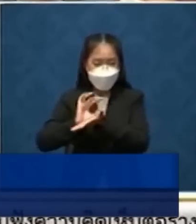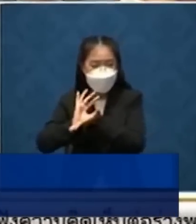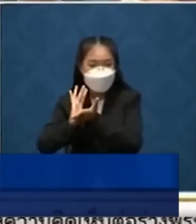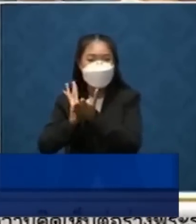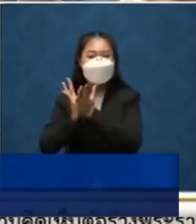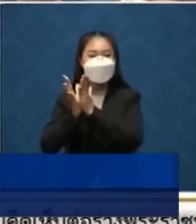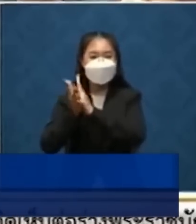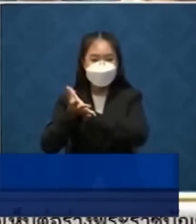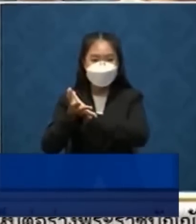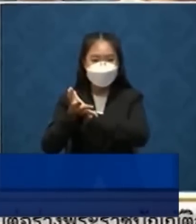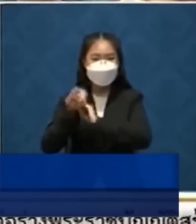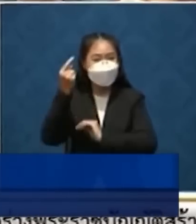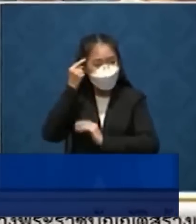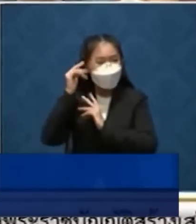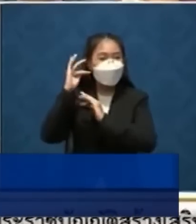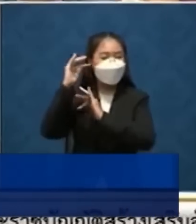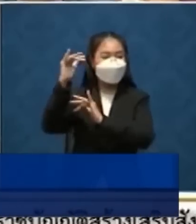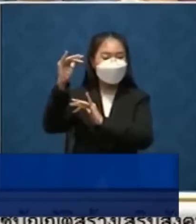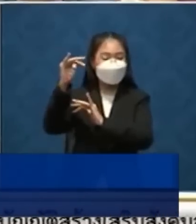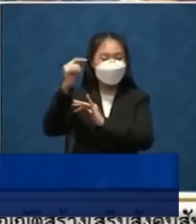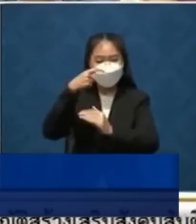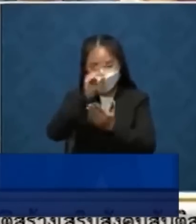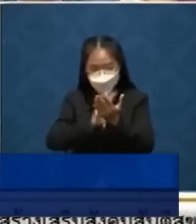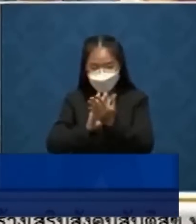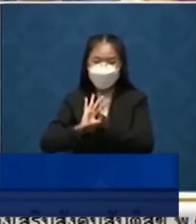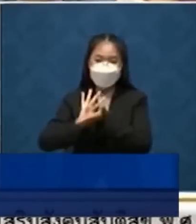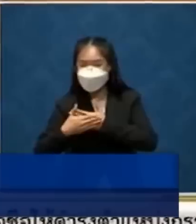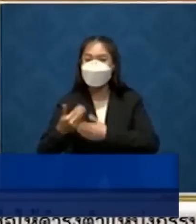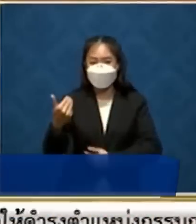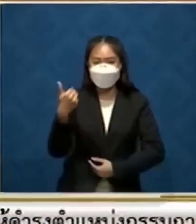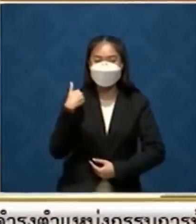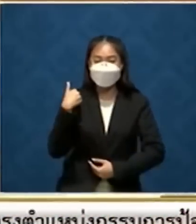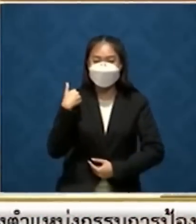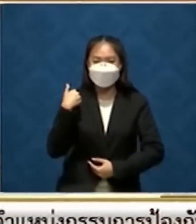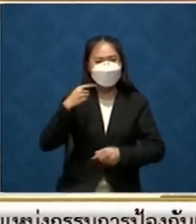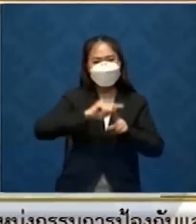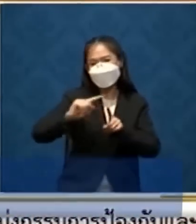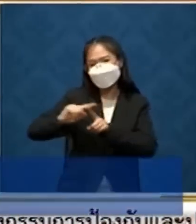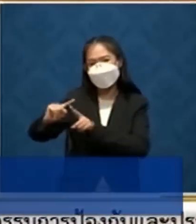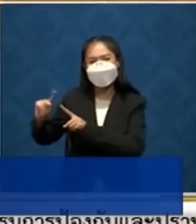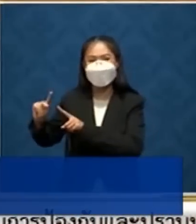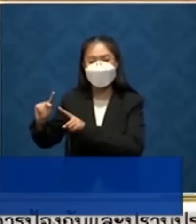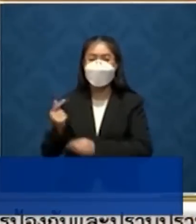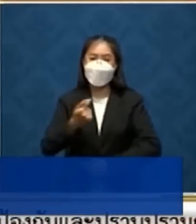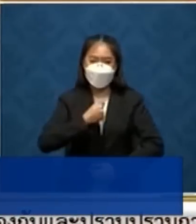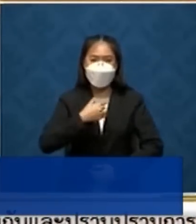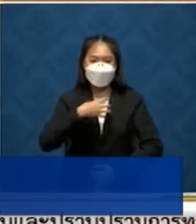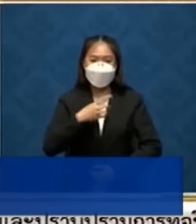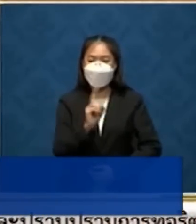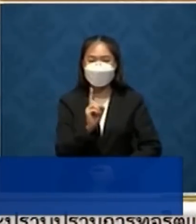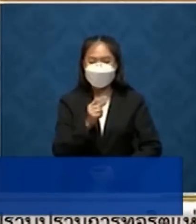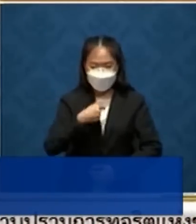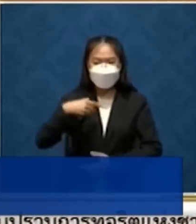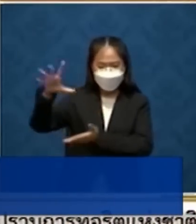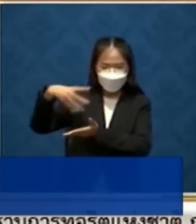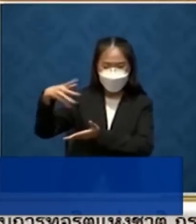วรรษที่มีอนาคตของทศวรรษที่ประเทศไทยไม่เหมือนเดิมครับขอบคุณมากครับ นะครับหลายอย่าง ด้านพลเอกประยุทธ์จันทร์โอชานายกรัฐมนตรีและ